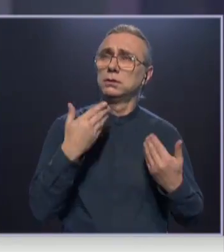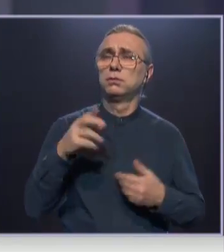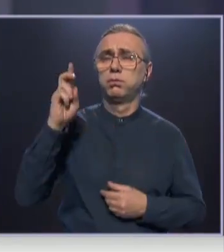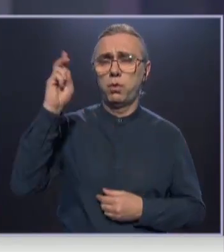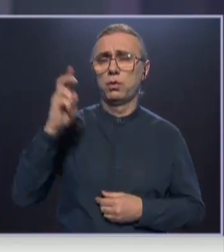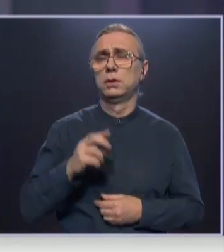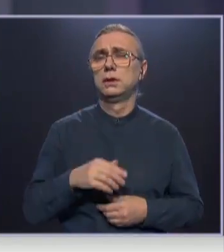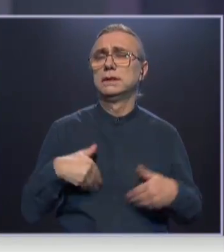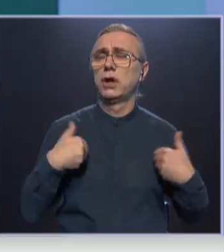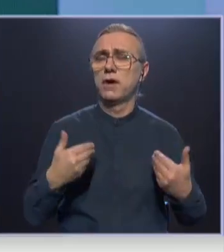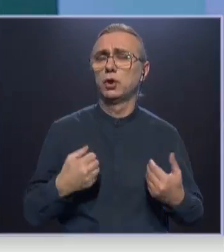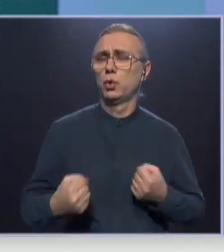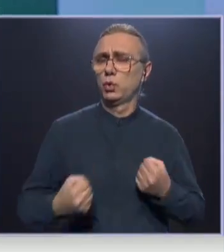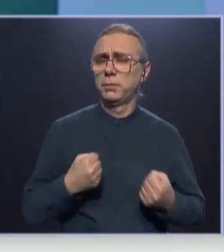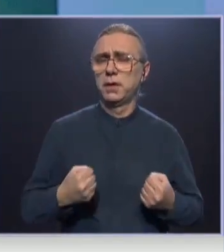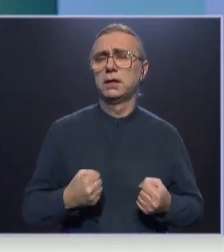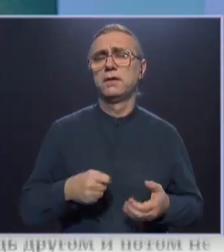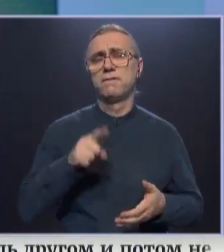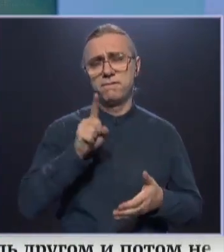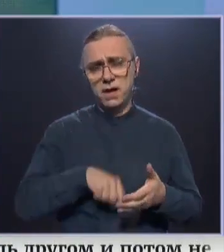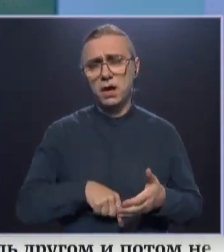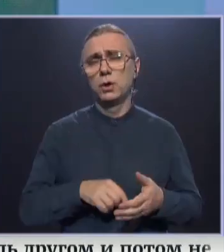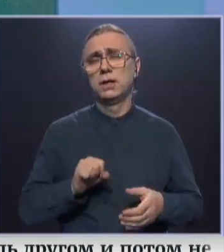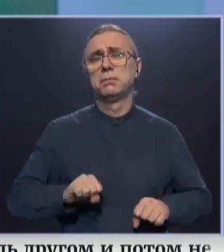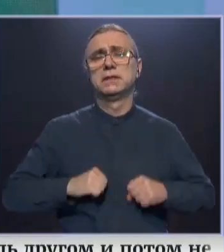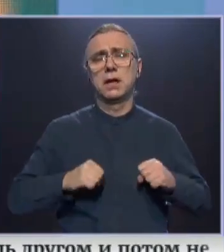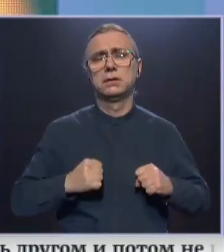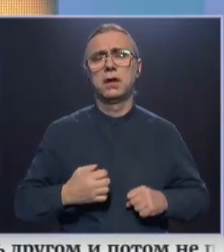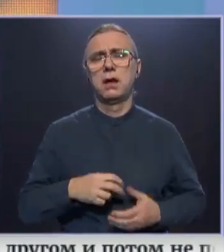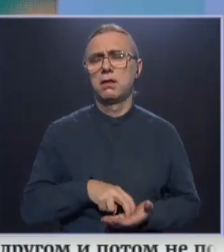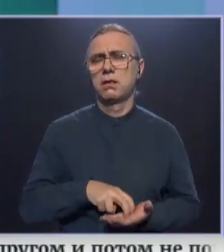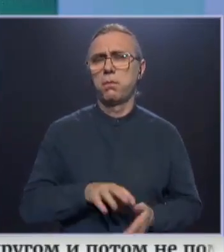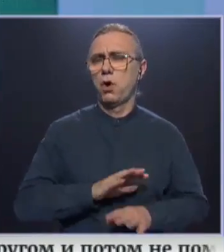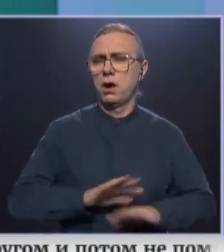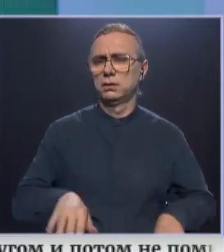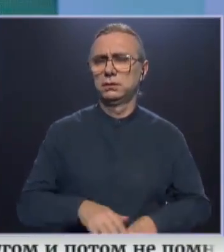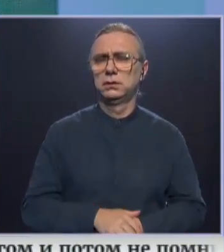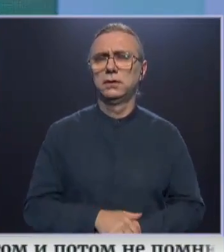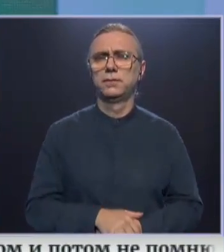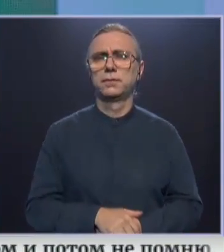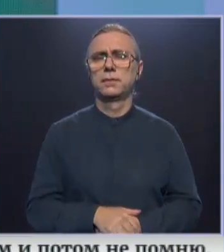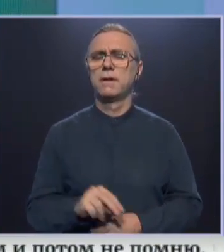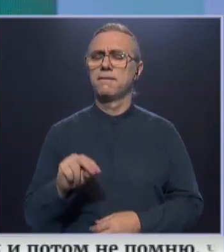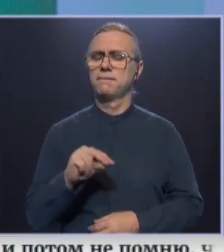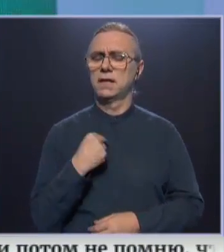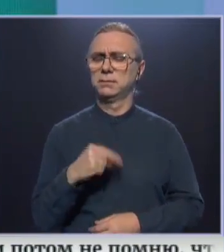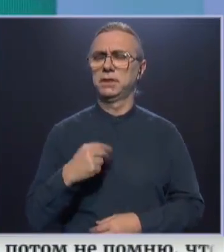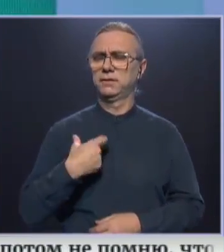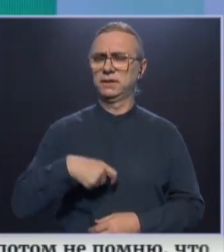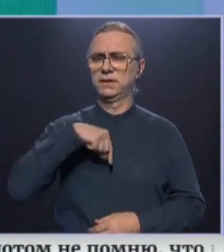Посоветую укреплять еще веру, само собой, но постараться не бояться. Вот, знаете, mm-hmm. такое, как бы, воспитывать в себе